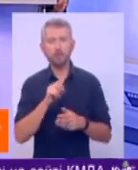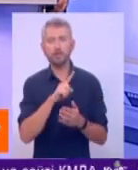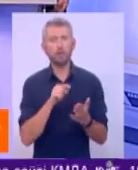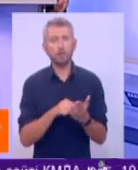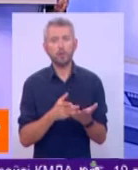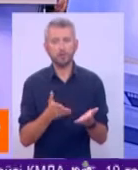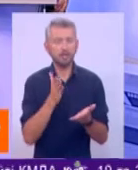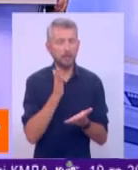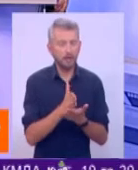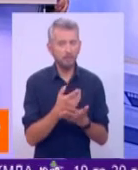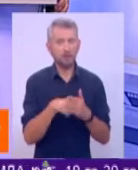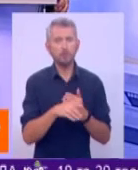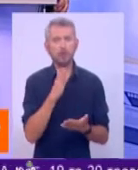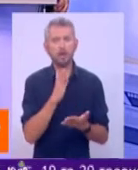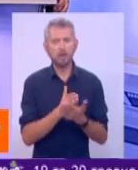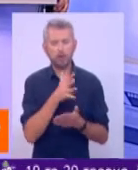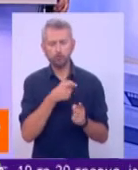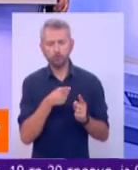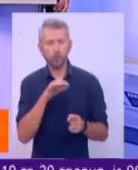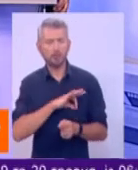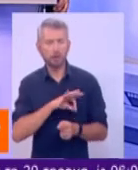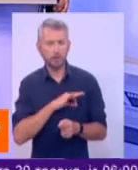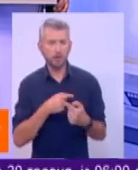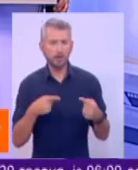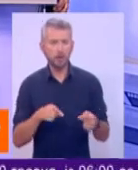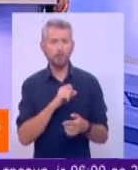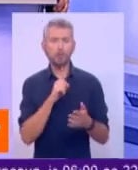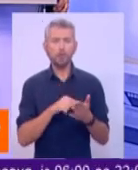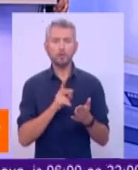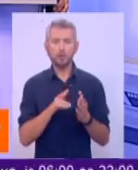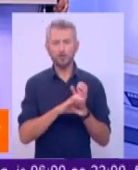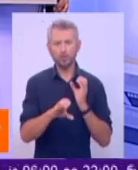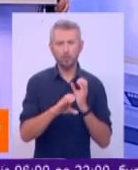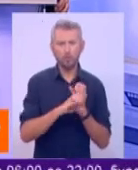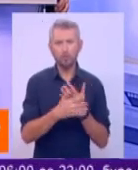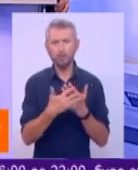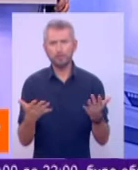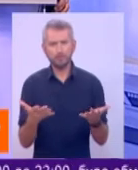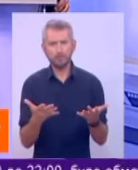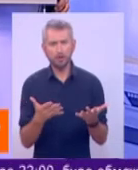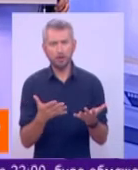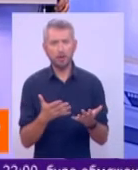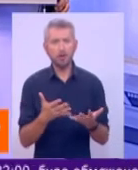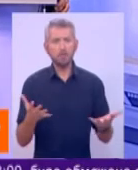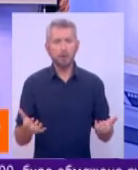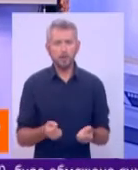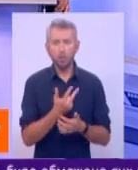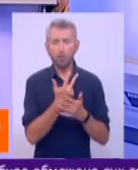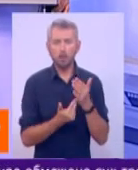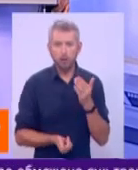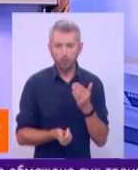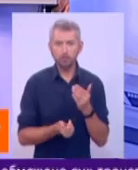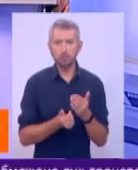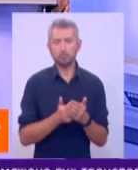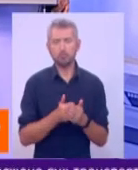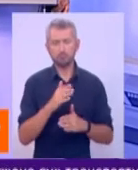ну, есть. Потому что есть срок эксплуатации и все. Вопрос коммуникации. Ну, дело спасения утопающих для рук самих сооружений. У нас личный